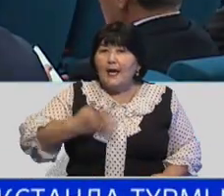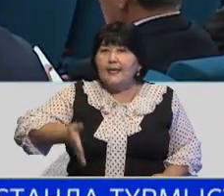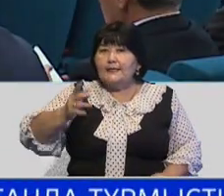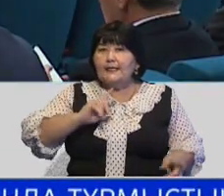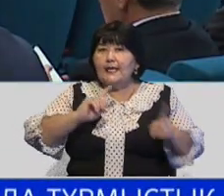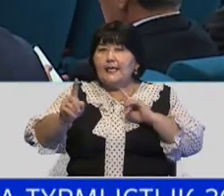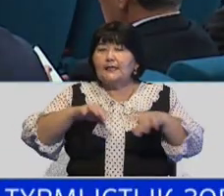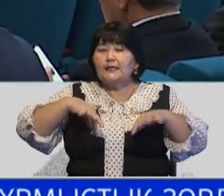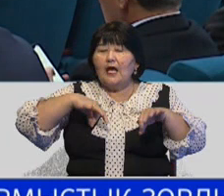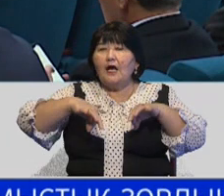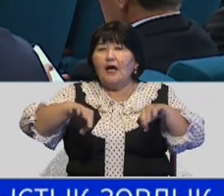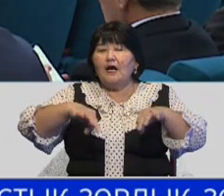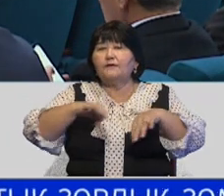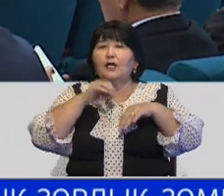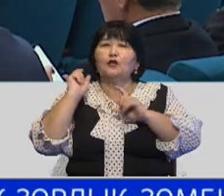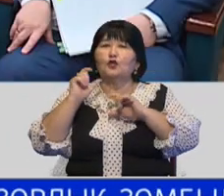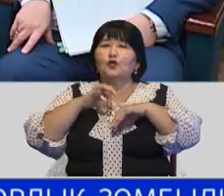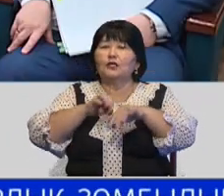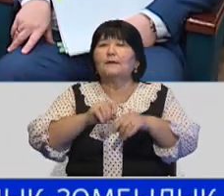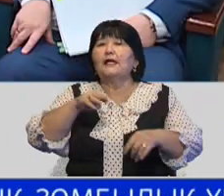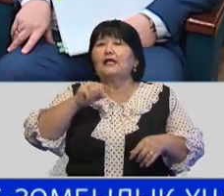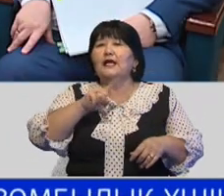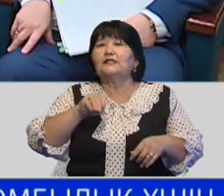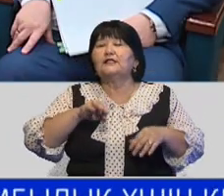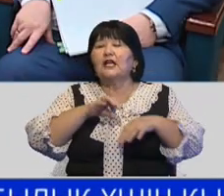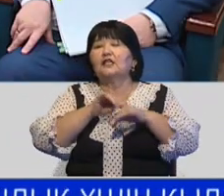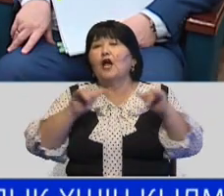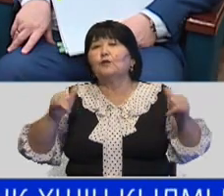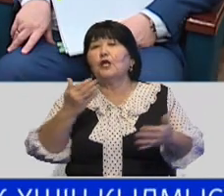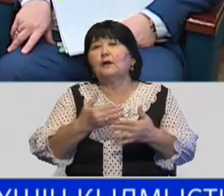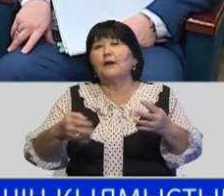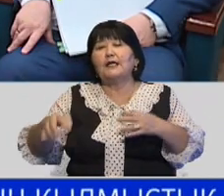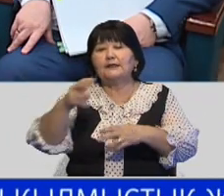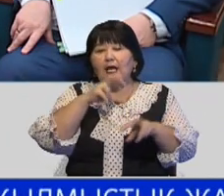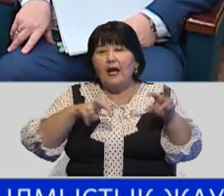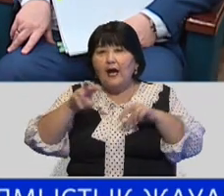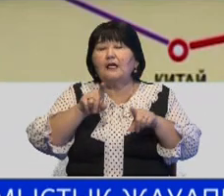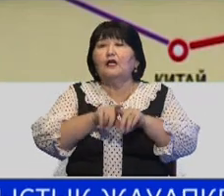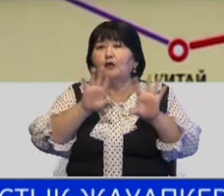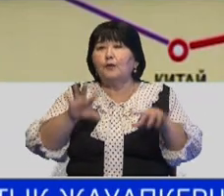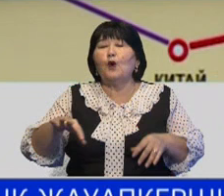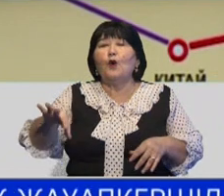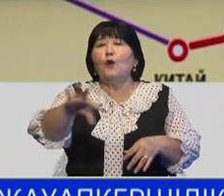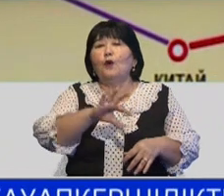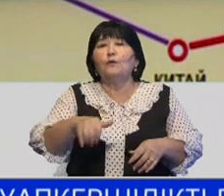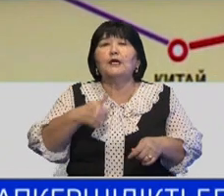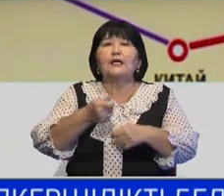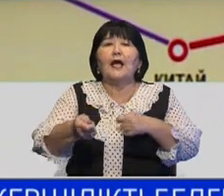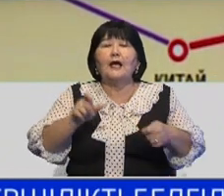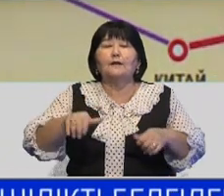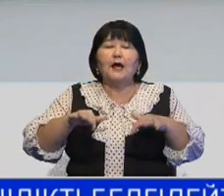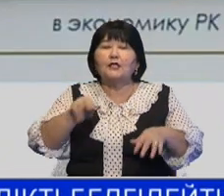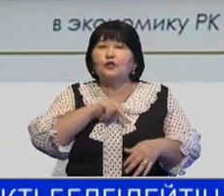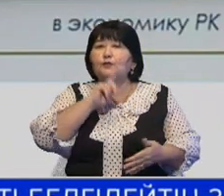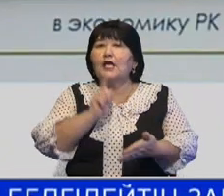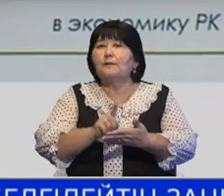Селекторлық жиында автокөлік пен жүк тасымалын және транзитті дамыту мәселесі қаралды. Ведомство басшылары мен өңір әкімдері атқарылған жұмыстар